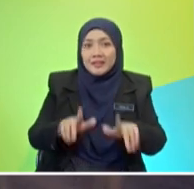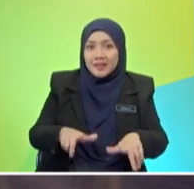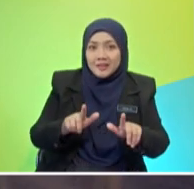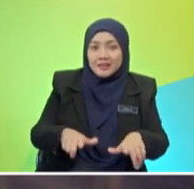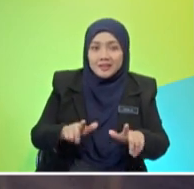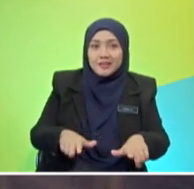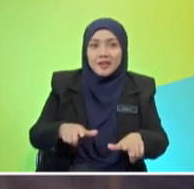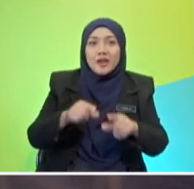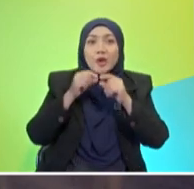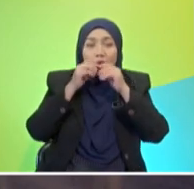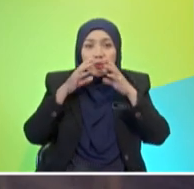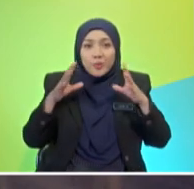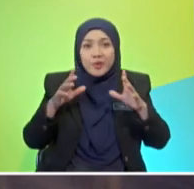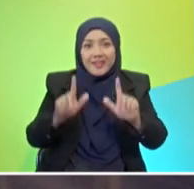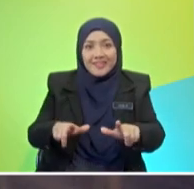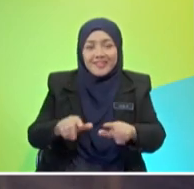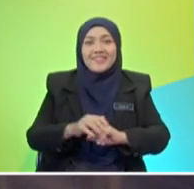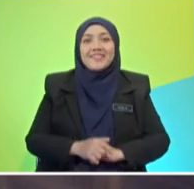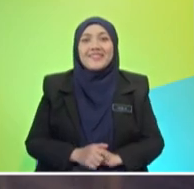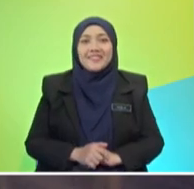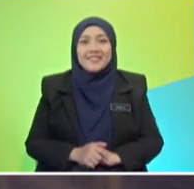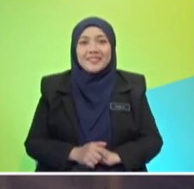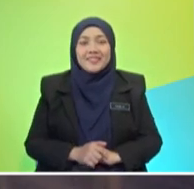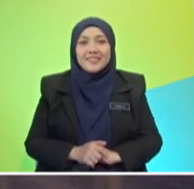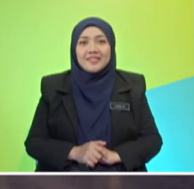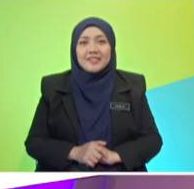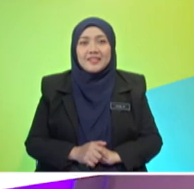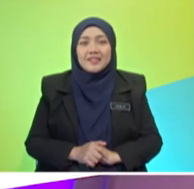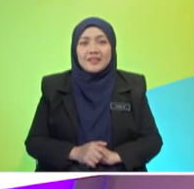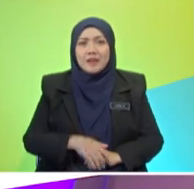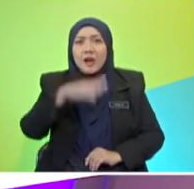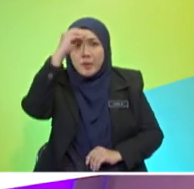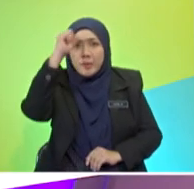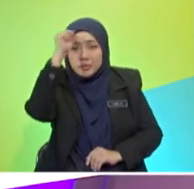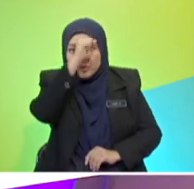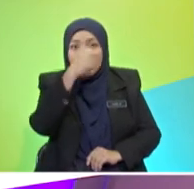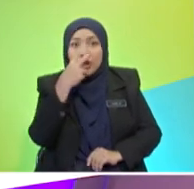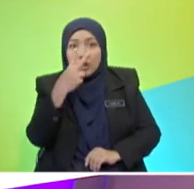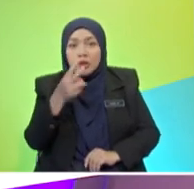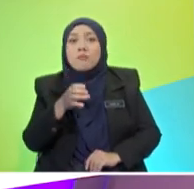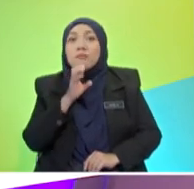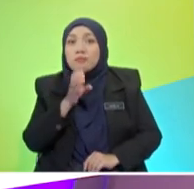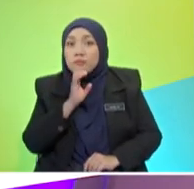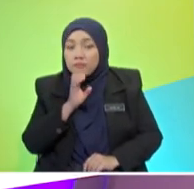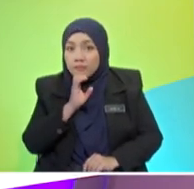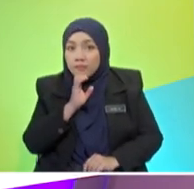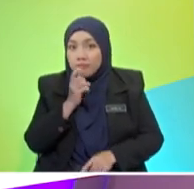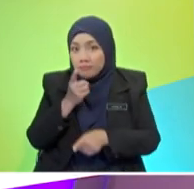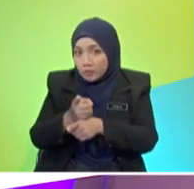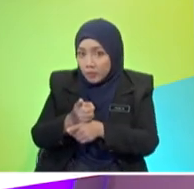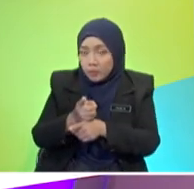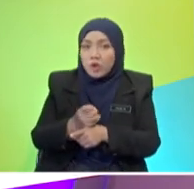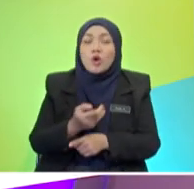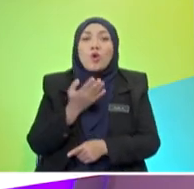Okey dah, tipis balik. Okey, Sean nampak tak? Ya, cikgu. Ini cecah cecair. Murid nampak kan ini cecair yang